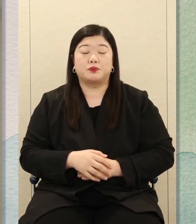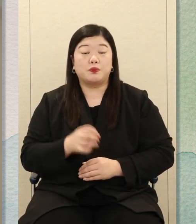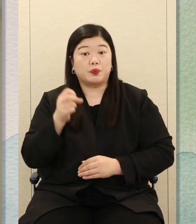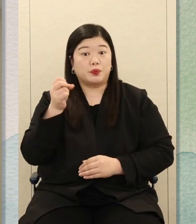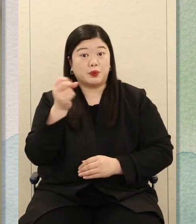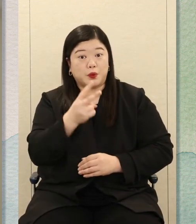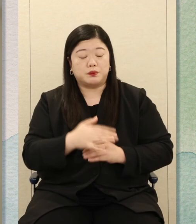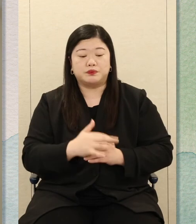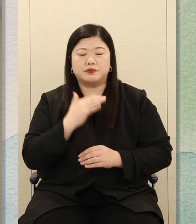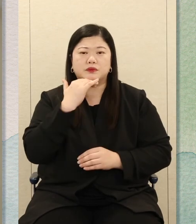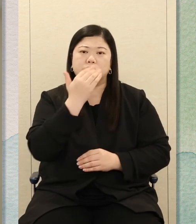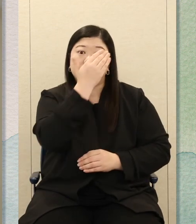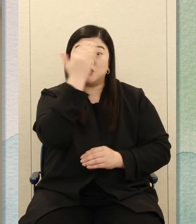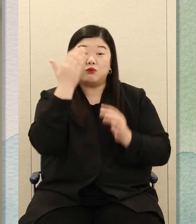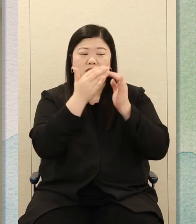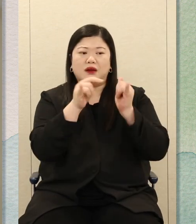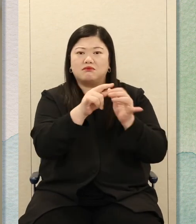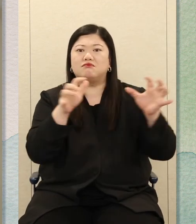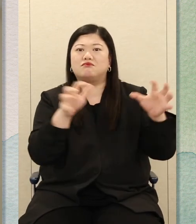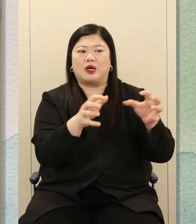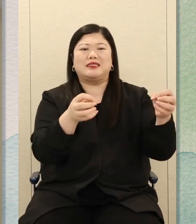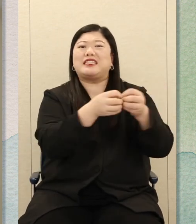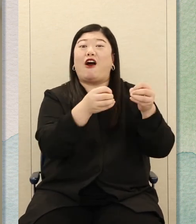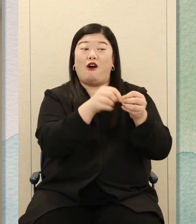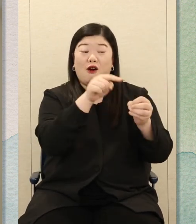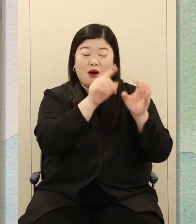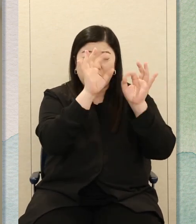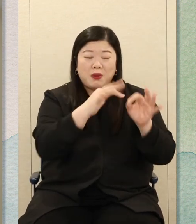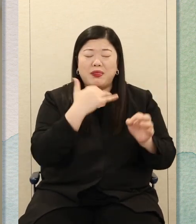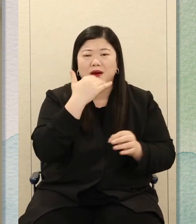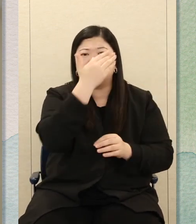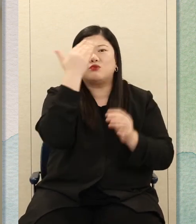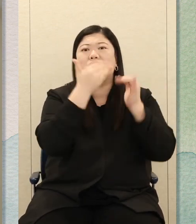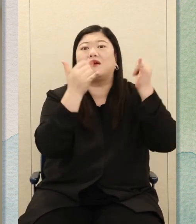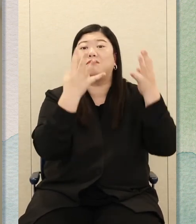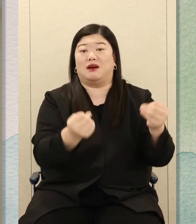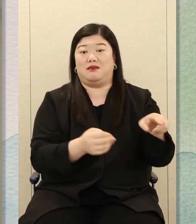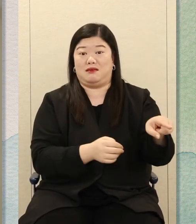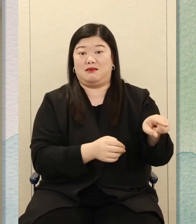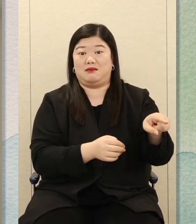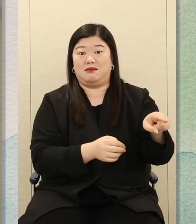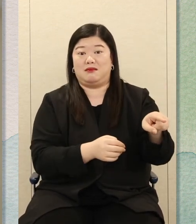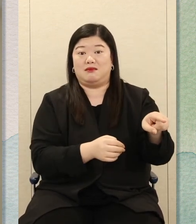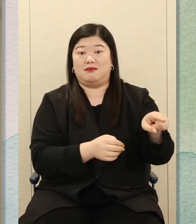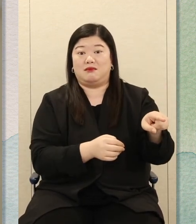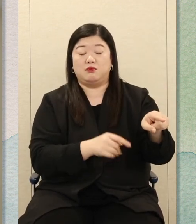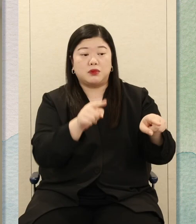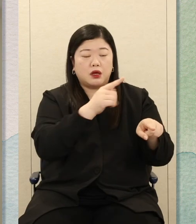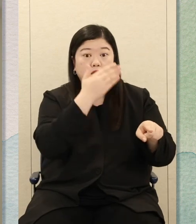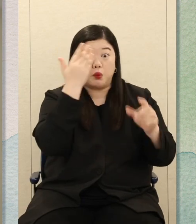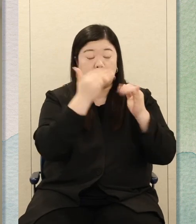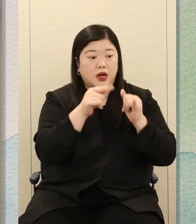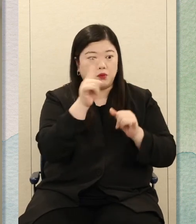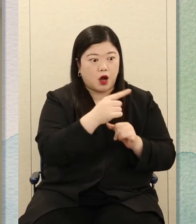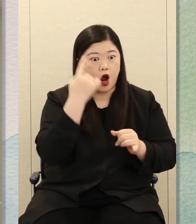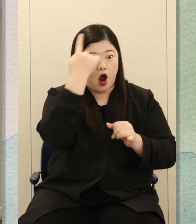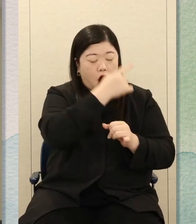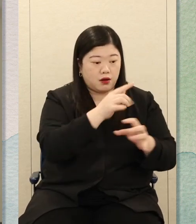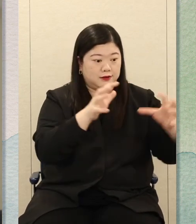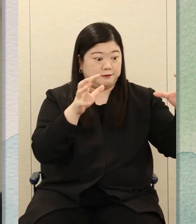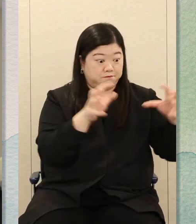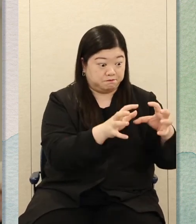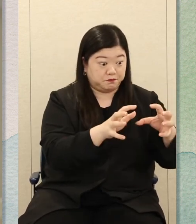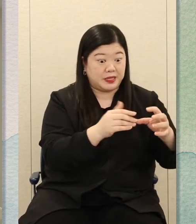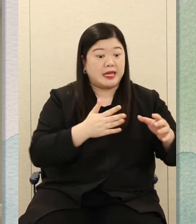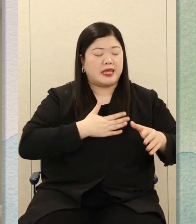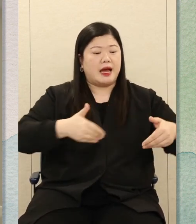하는 젊은 사람들이 주로 많거든요. 창원 독서 모임에는 젊은 사람들이 모이면 이런 식의 모임도 상당히 좋아하는 것 같아요. 그런 식으로 내가